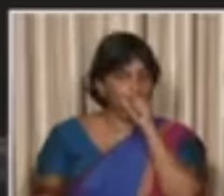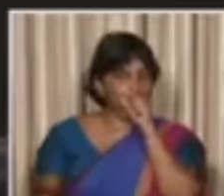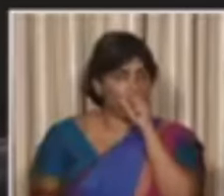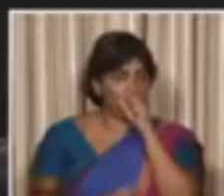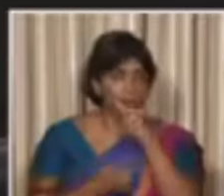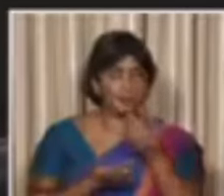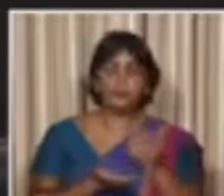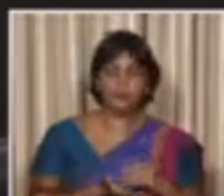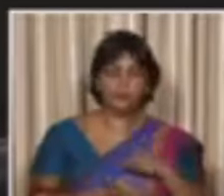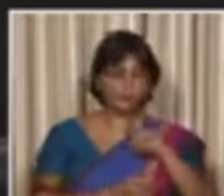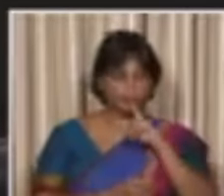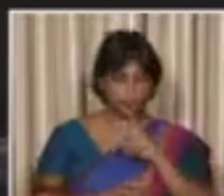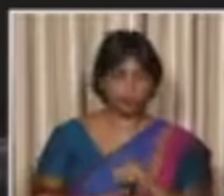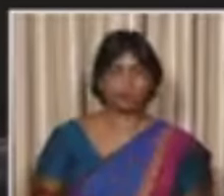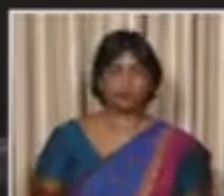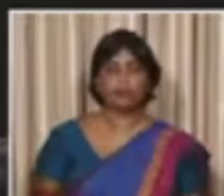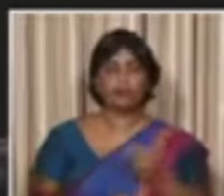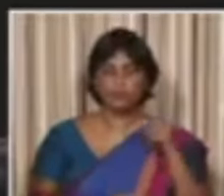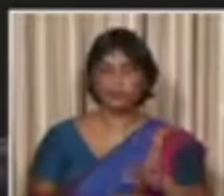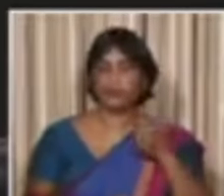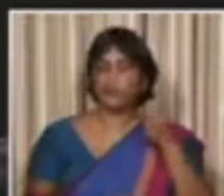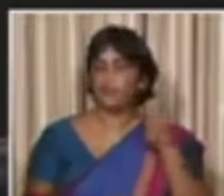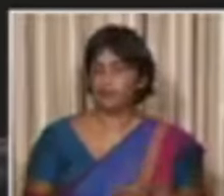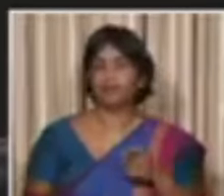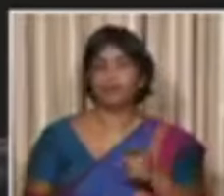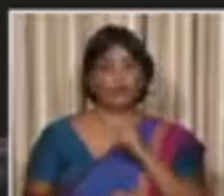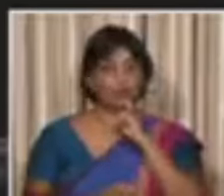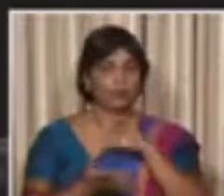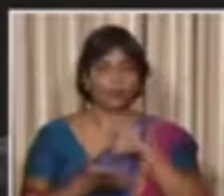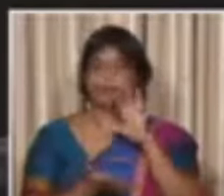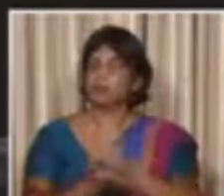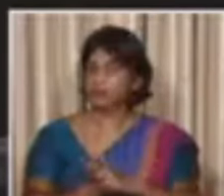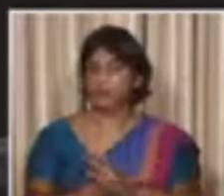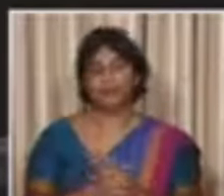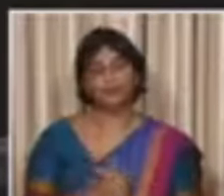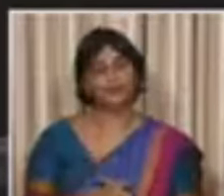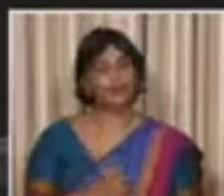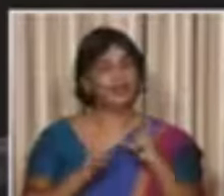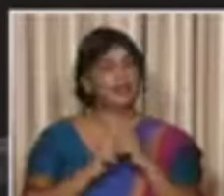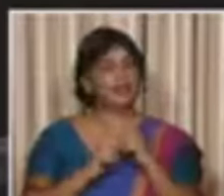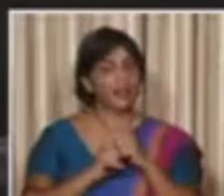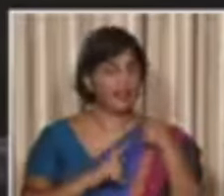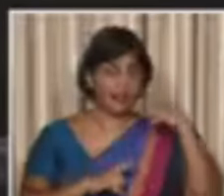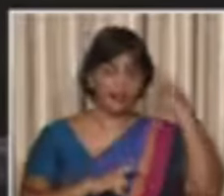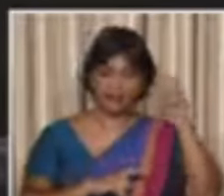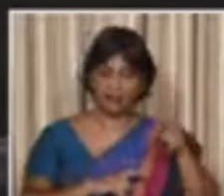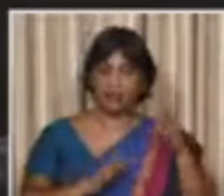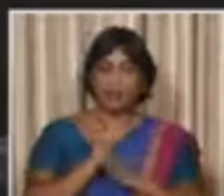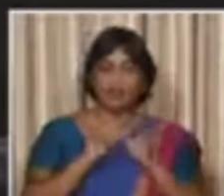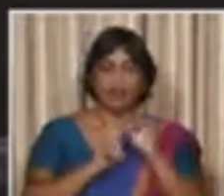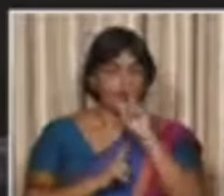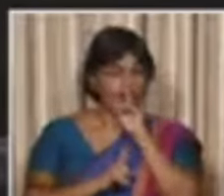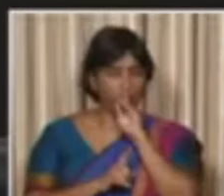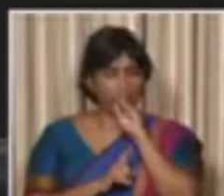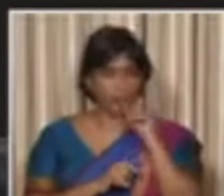නැවතත් මට කියන්න තියෙන්නේ අද ඉතාම වැදගත් අධිකරණ තීන්දුවක් දුන්නා ඩයනා ගමගේ මන්ත්‍රීතුමිය සම්බන්ධව